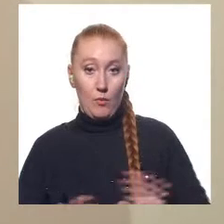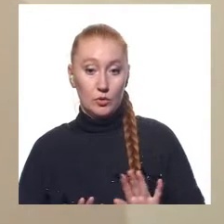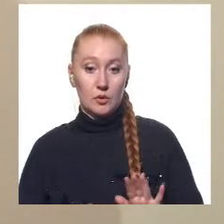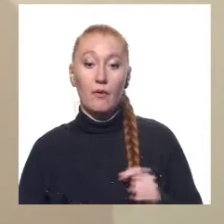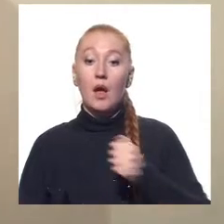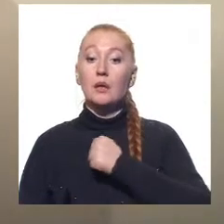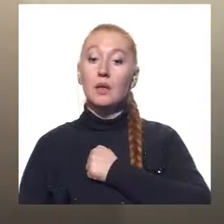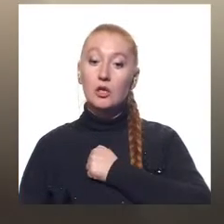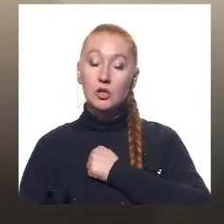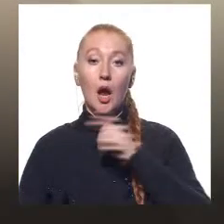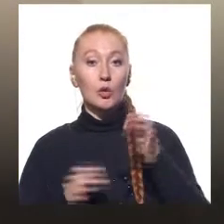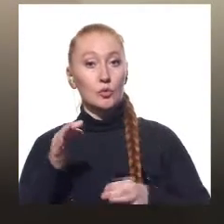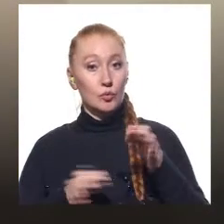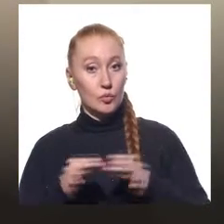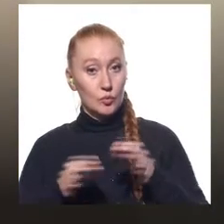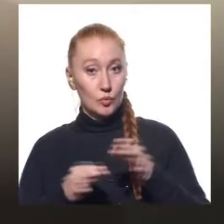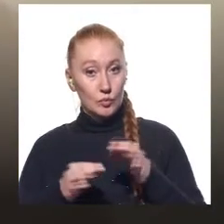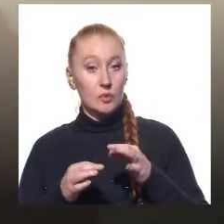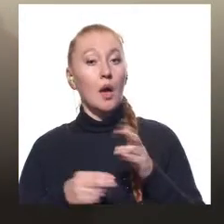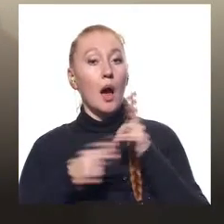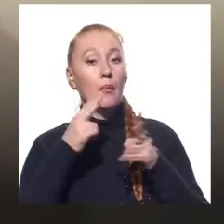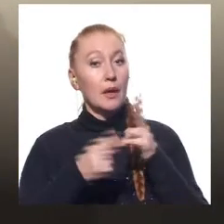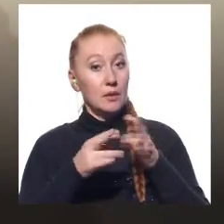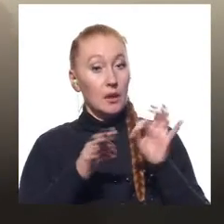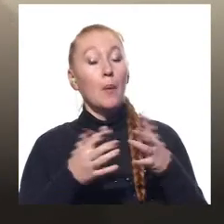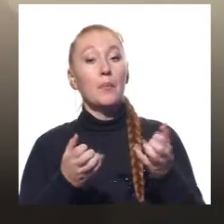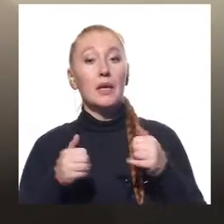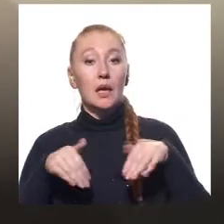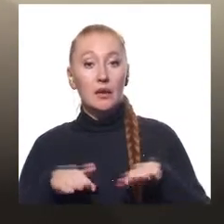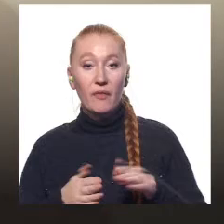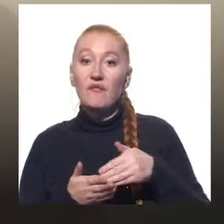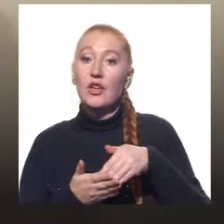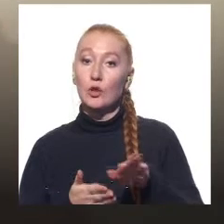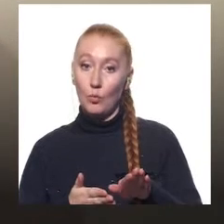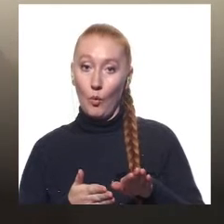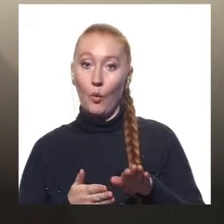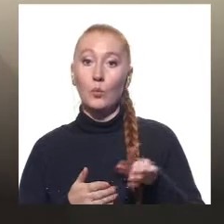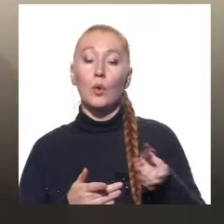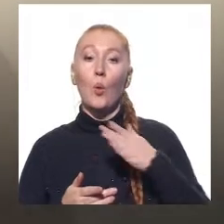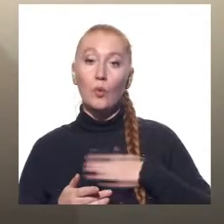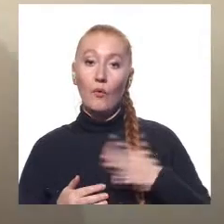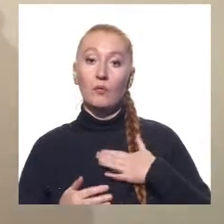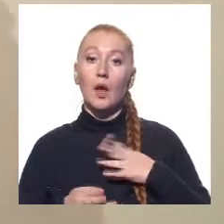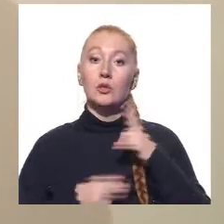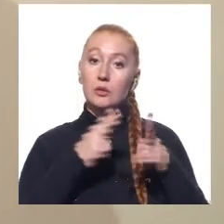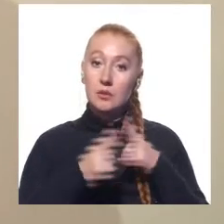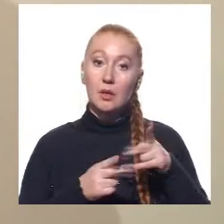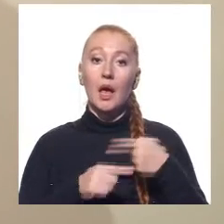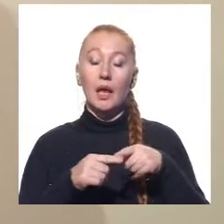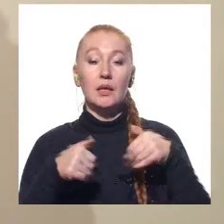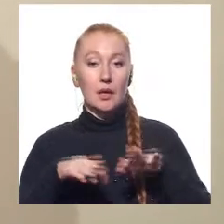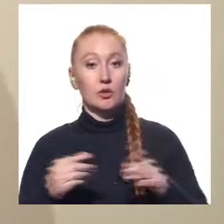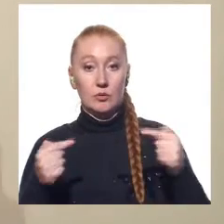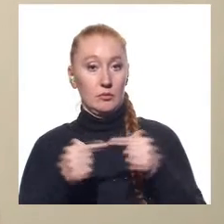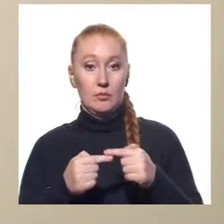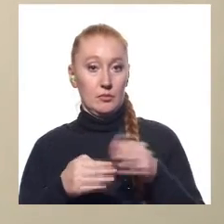На жаль, суд апеляційної інстанції прийняв рішення відмовити задоволення нашої скарги, і це рішення є